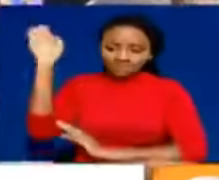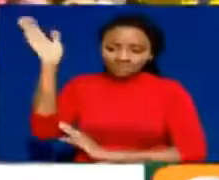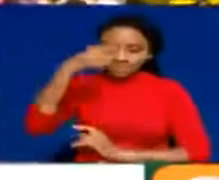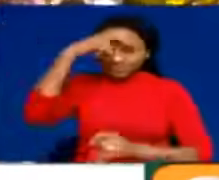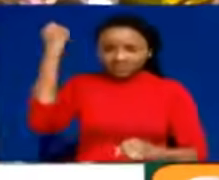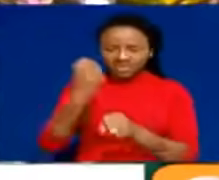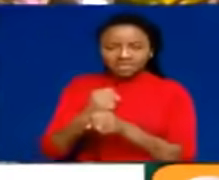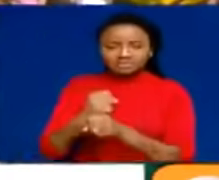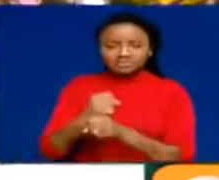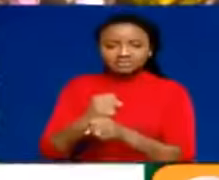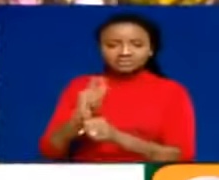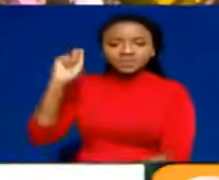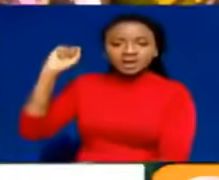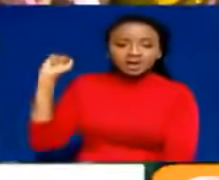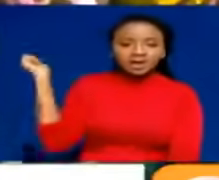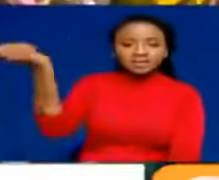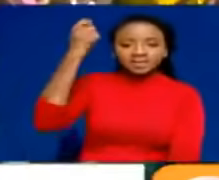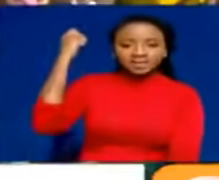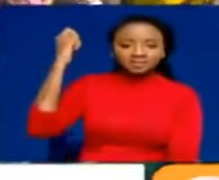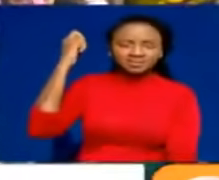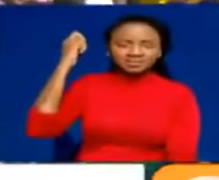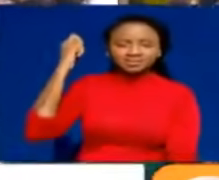hasla. Arambe!